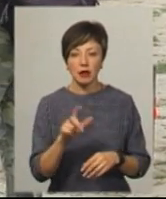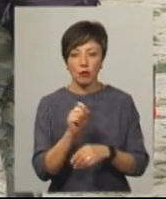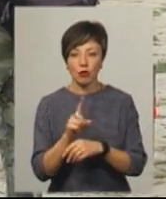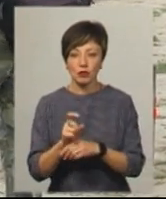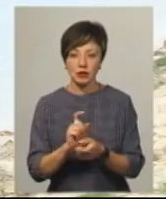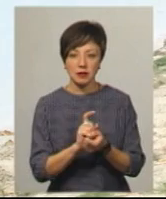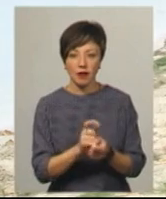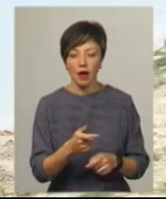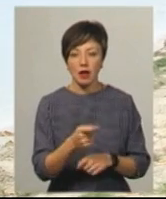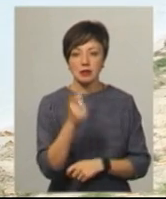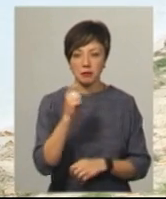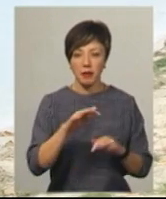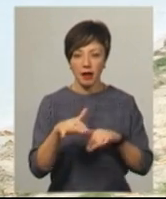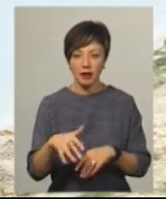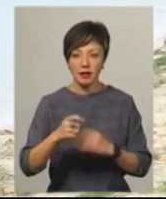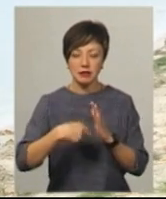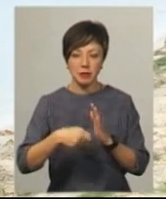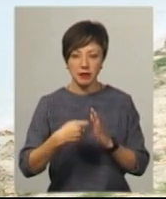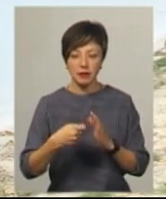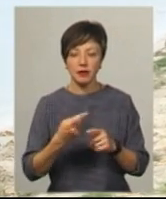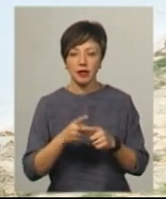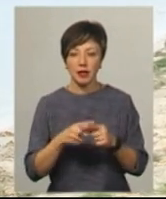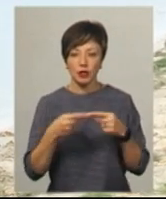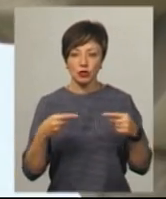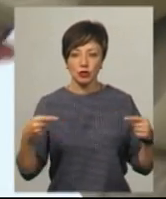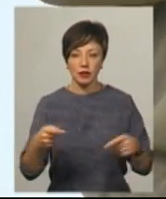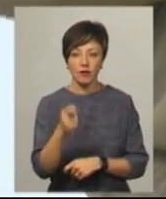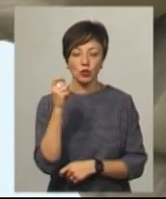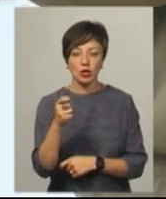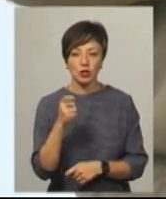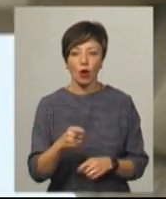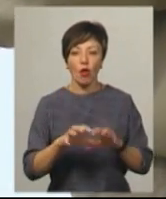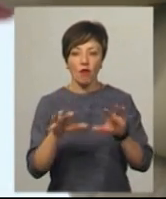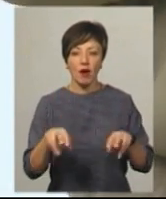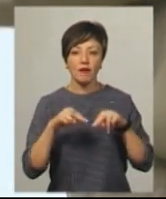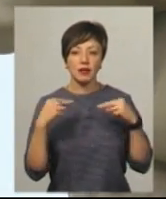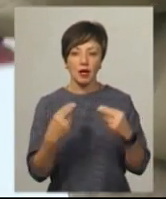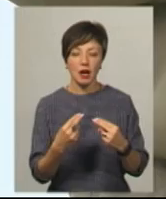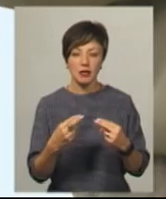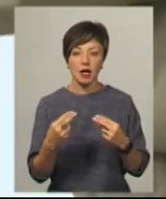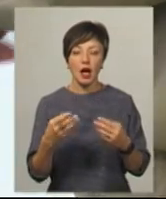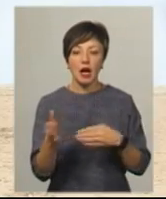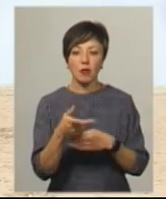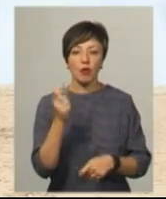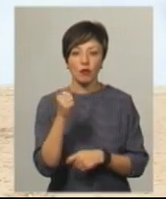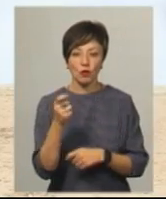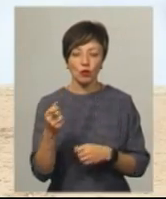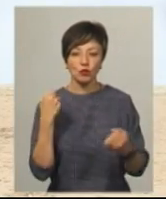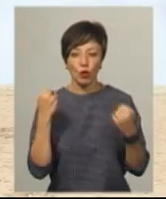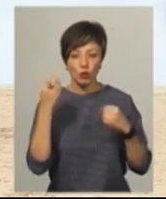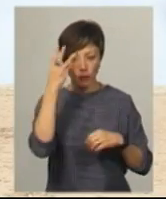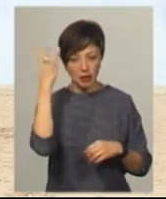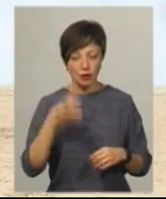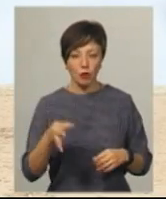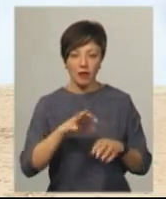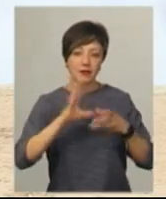берега поплавком, спінінговими та фідерними вудилищами, розповідає голова Федерації риболовного спорту Хмельницької області Володимир Васьковський.